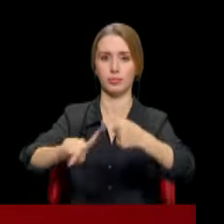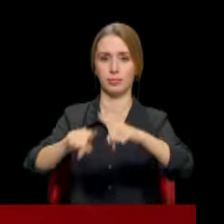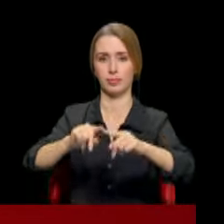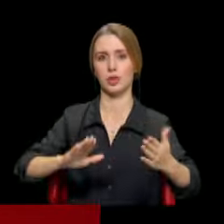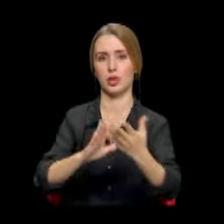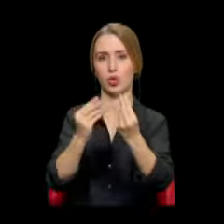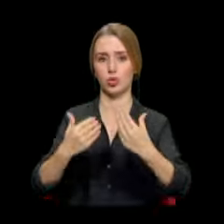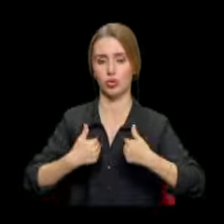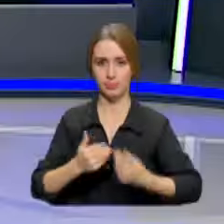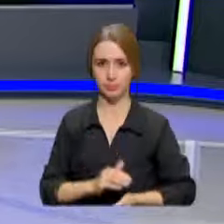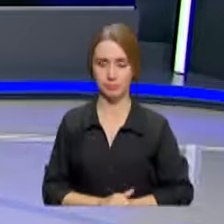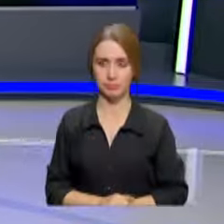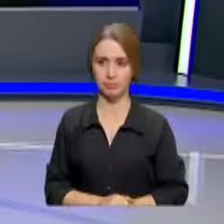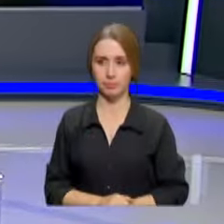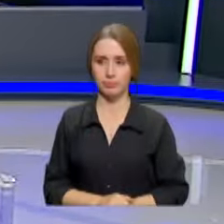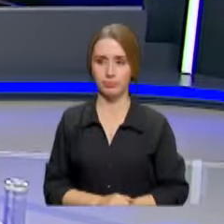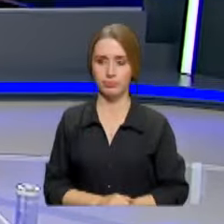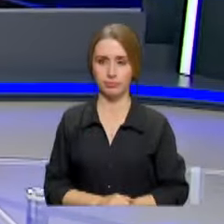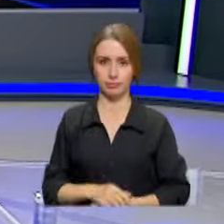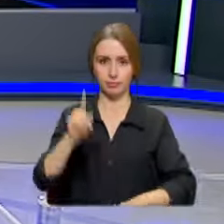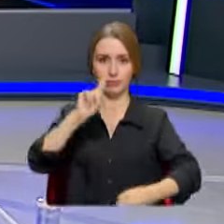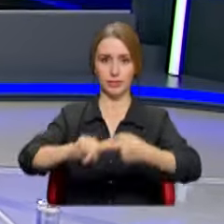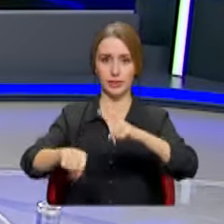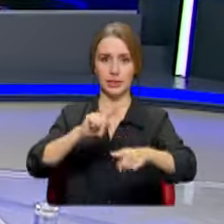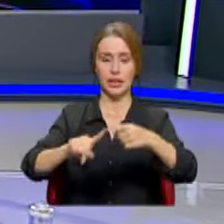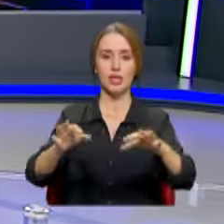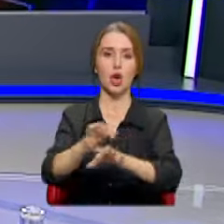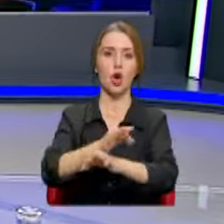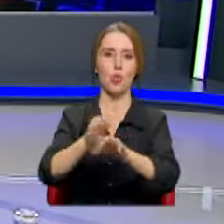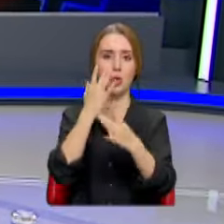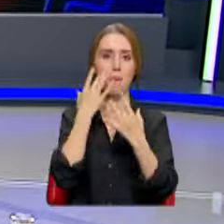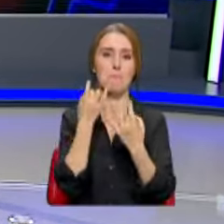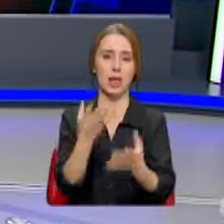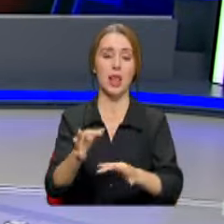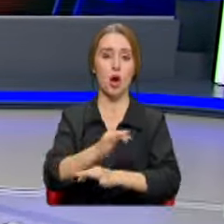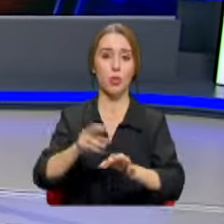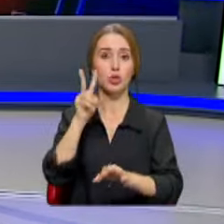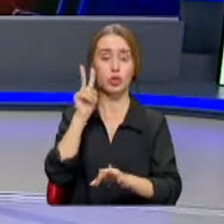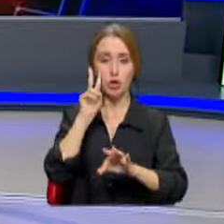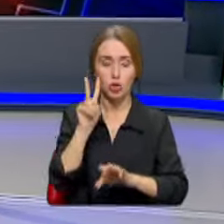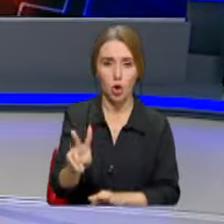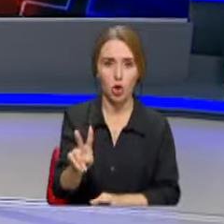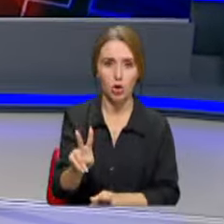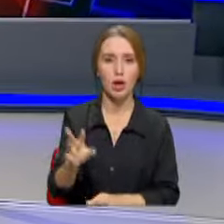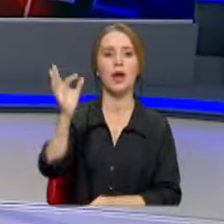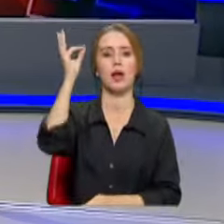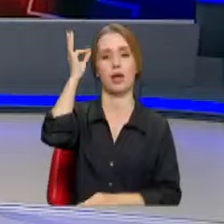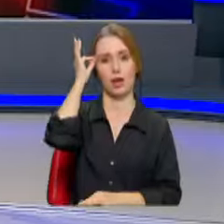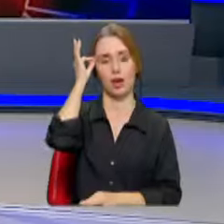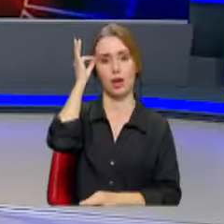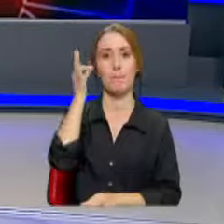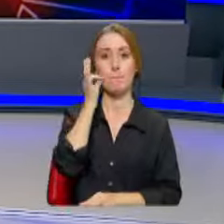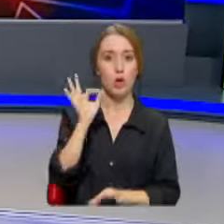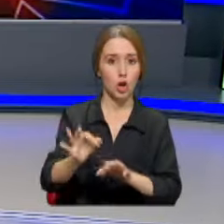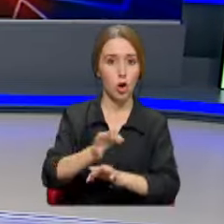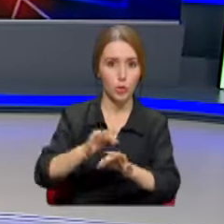karşısında olacağız. Ya bunun siyasi bir operasyon olduğu, aslında operasyonun sonuçlarını görünce daha iyi anlaşılıyor. Böyle bir